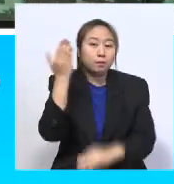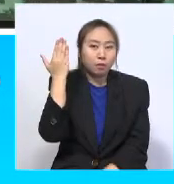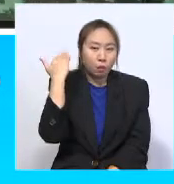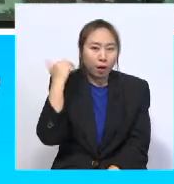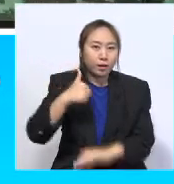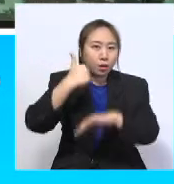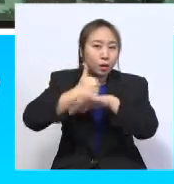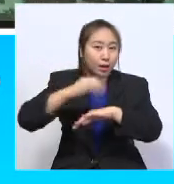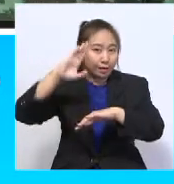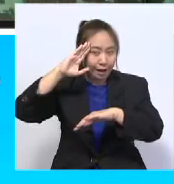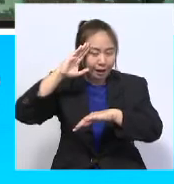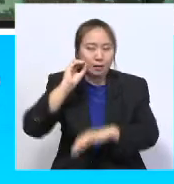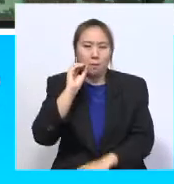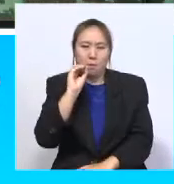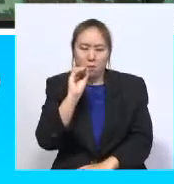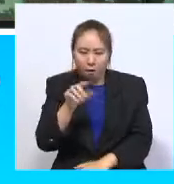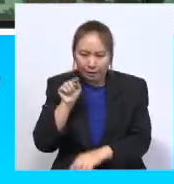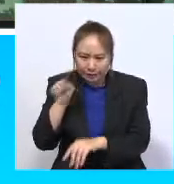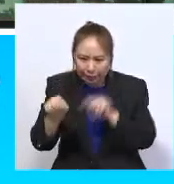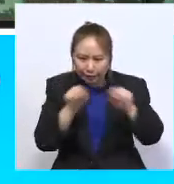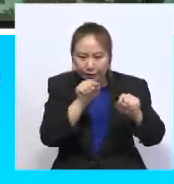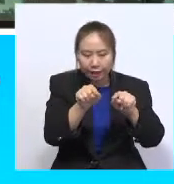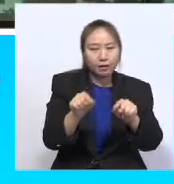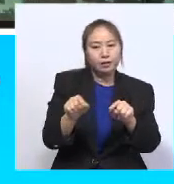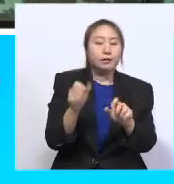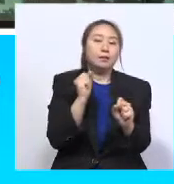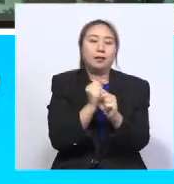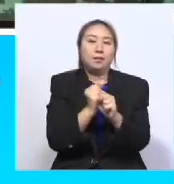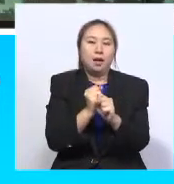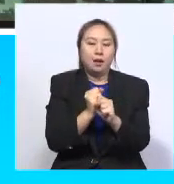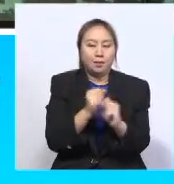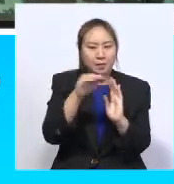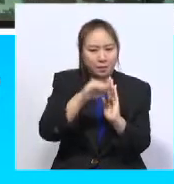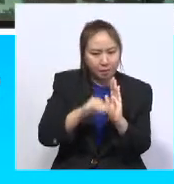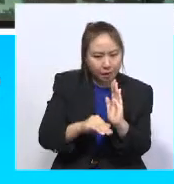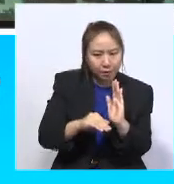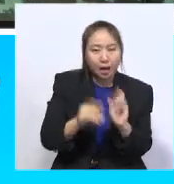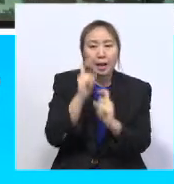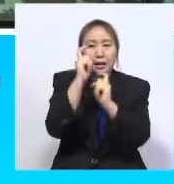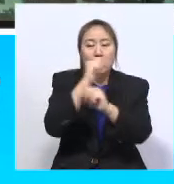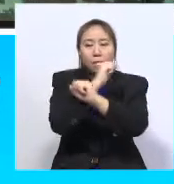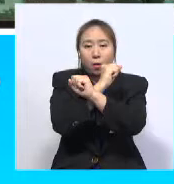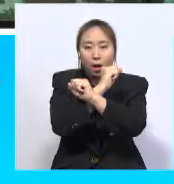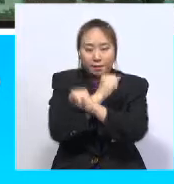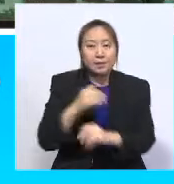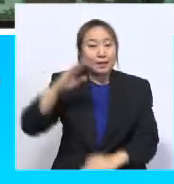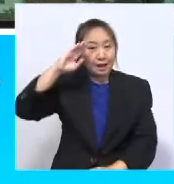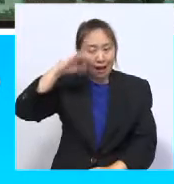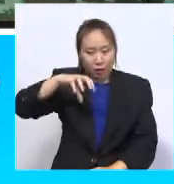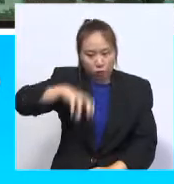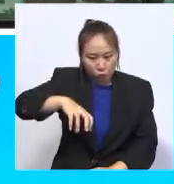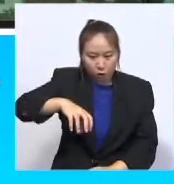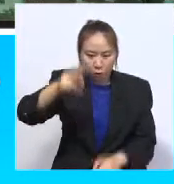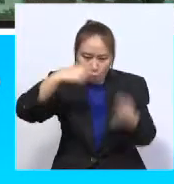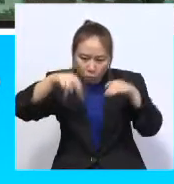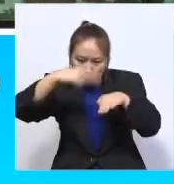านแม่ทัพได้กำชับหน่วยในเรื่องของการมุ่งเน้นในการวางระบบในการรักษาความปลอดภัยโดยการเพิ่มจุดสกัดแบบไม่ประจำที่เพื่อจ